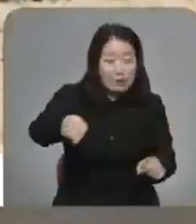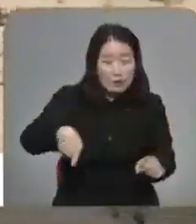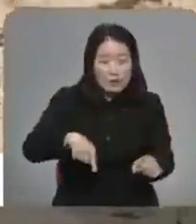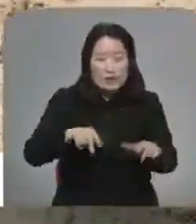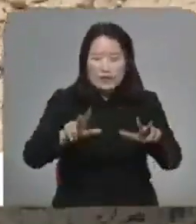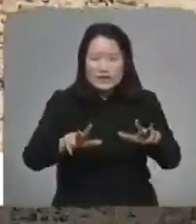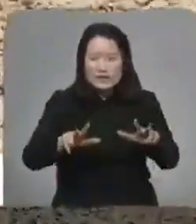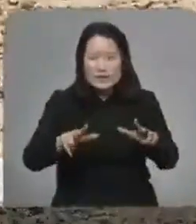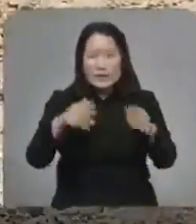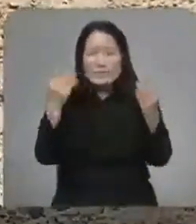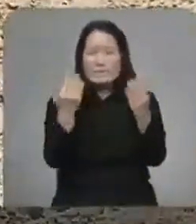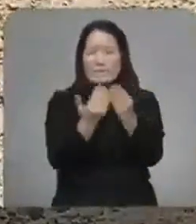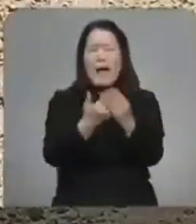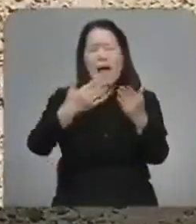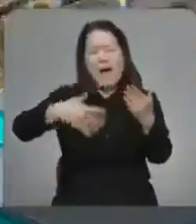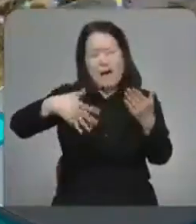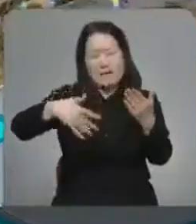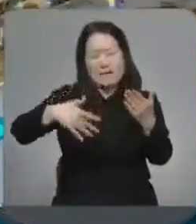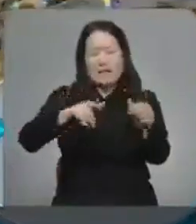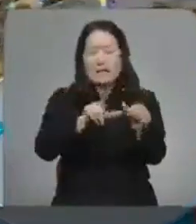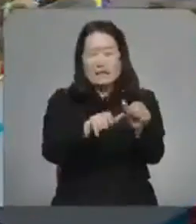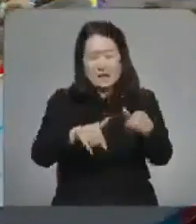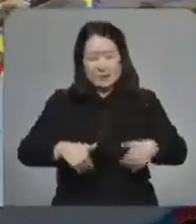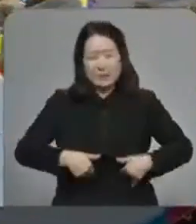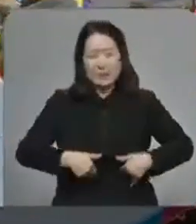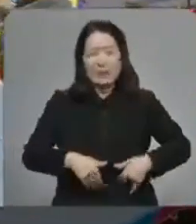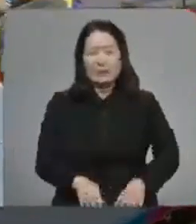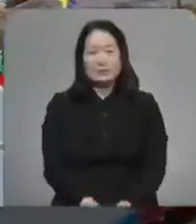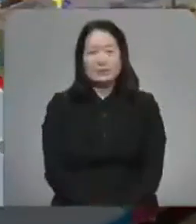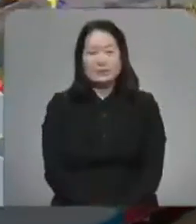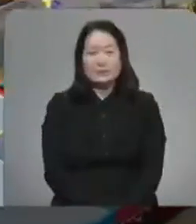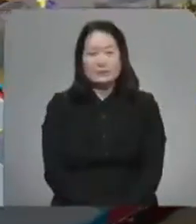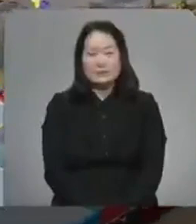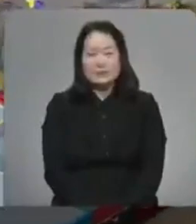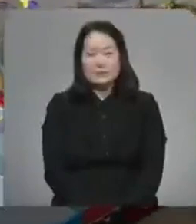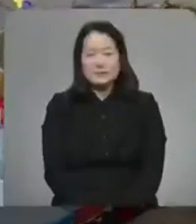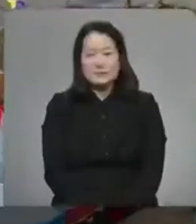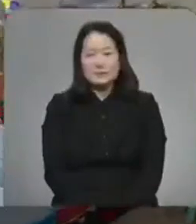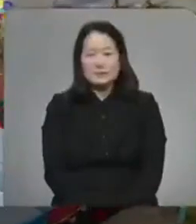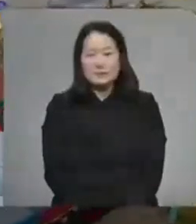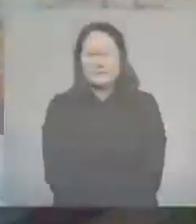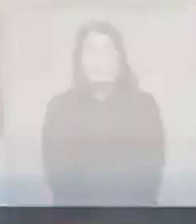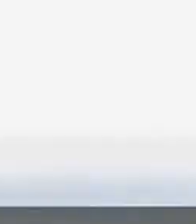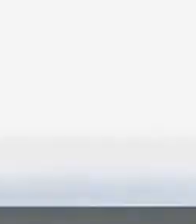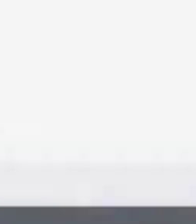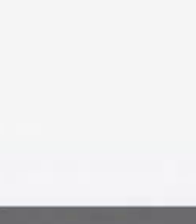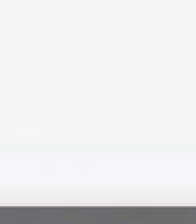제 모습을 갖추기까지는 다소 시일이 걸릴 전망입니다. KBS 뉴스 김문영입니다.